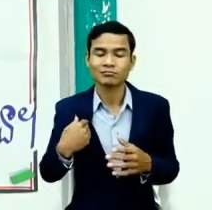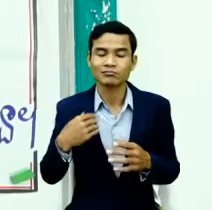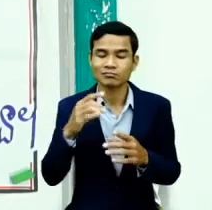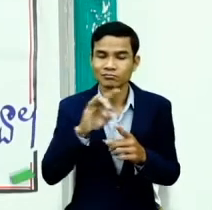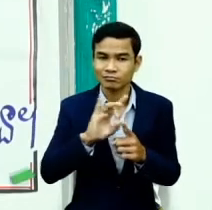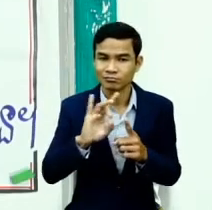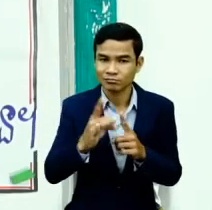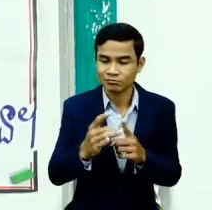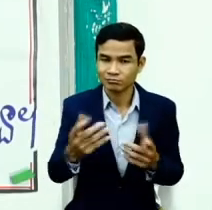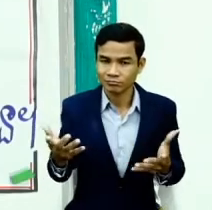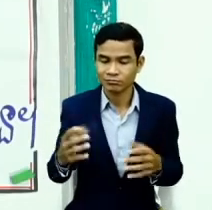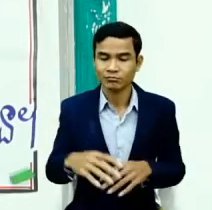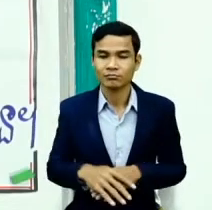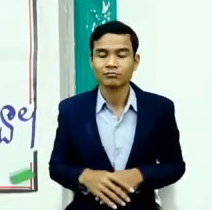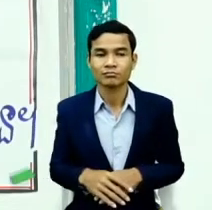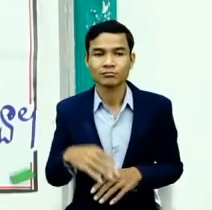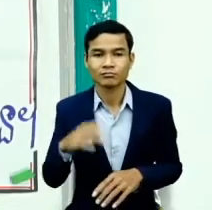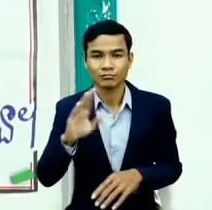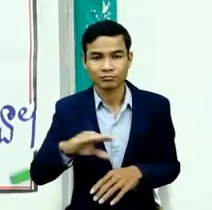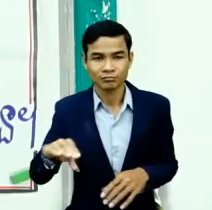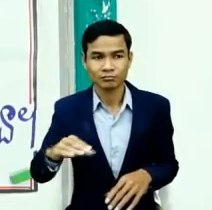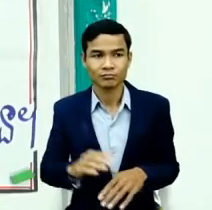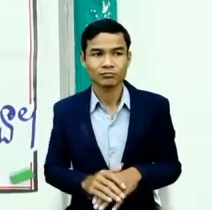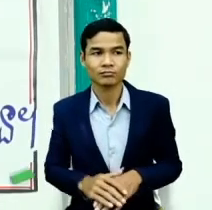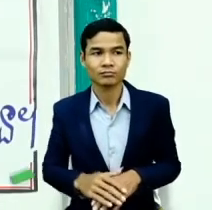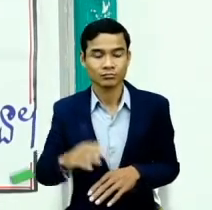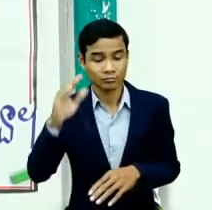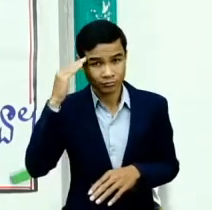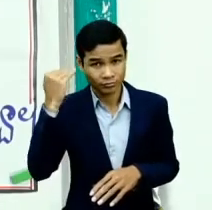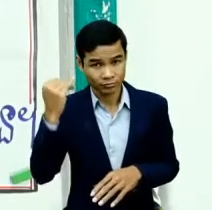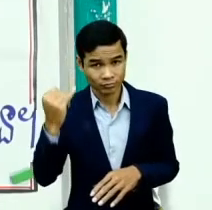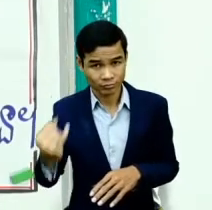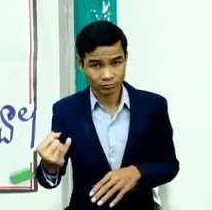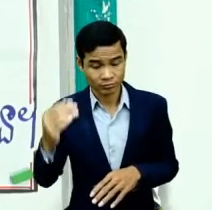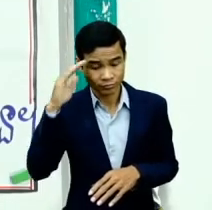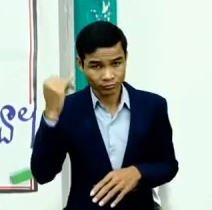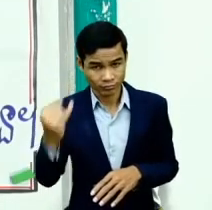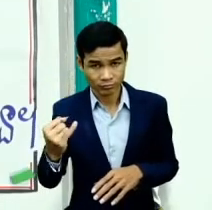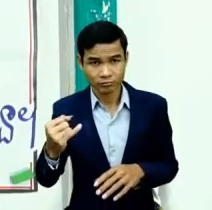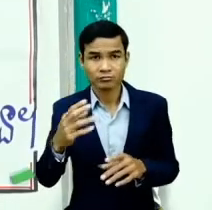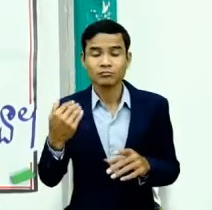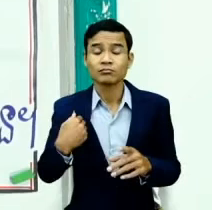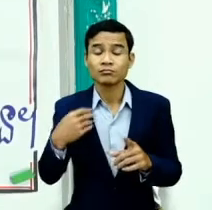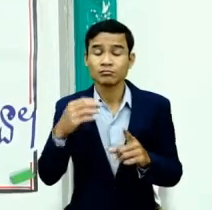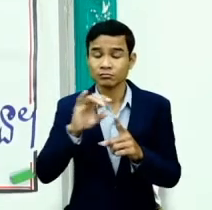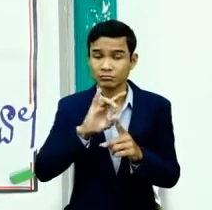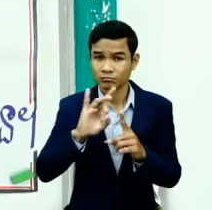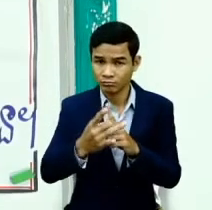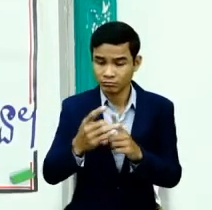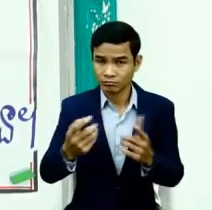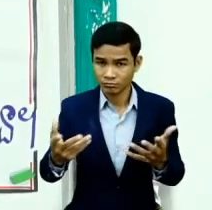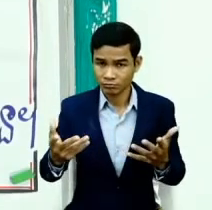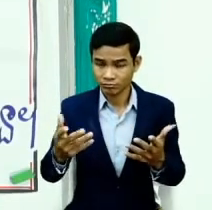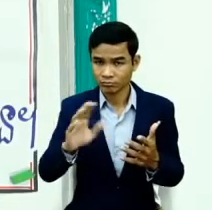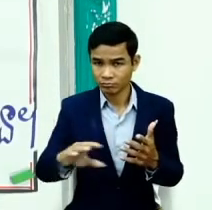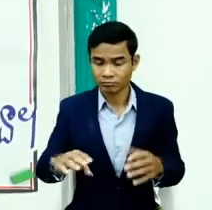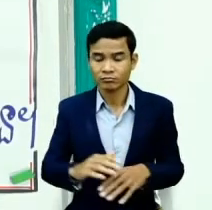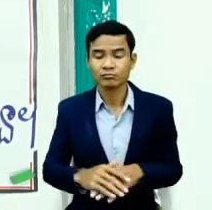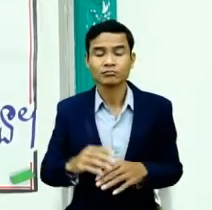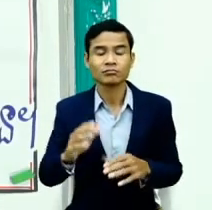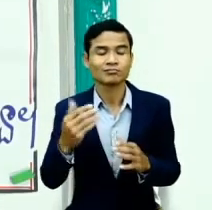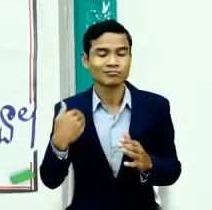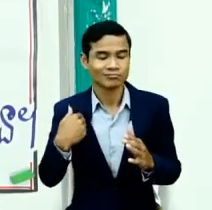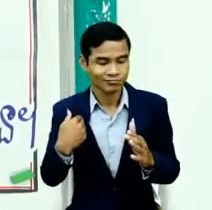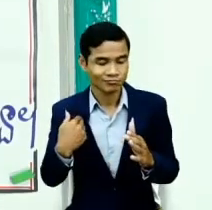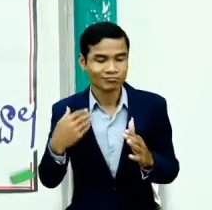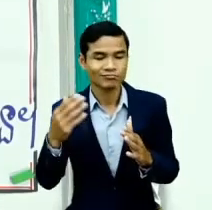chà con tặng ạc này ta ốt ạ con miên đặc biệt chừng mạch đấy nơi khăn ông ạ tạ bà rạ bà